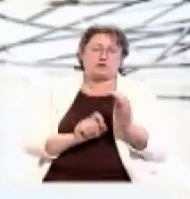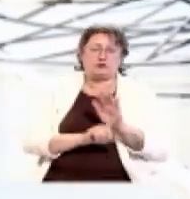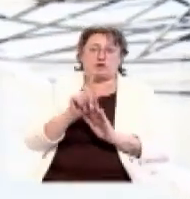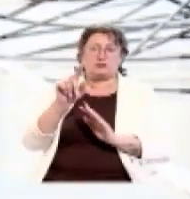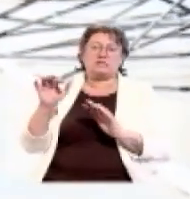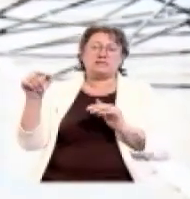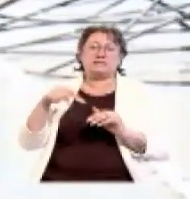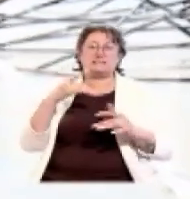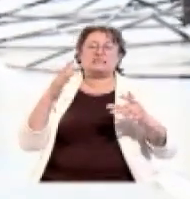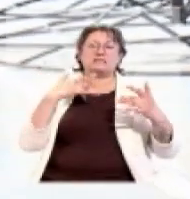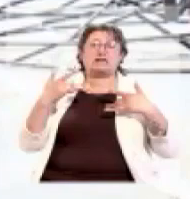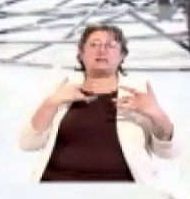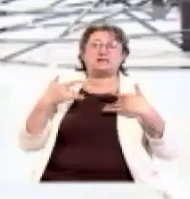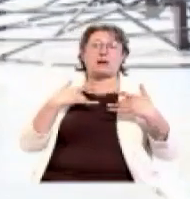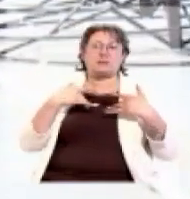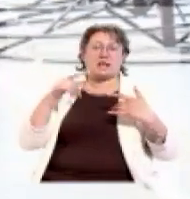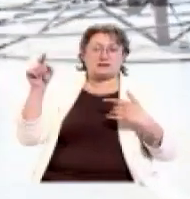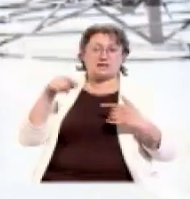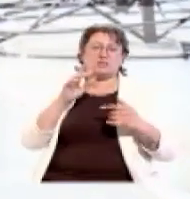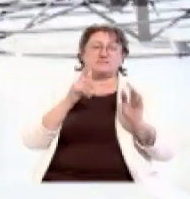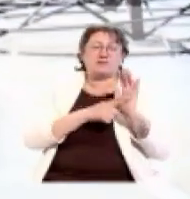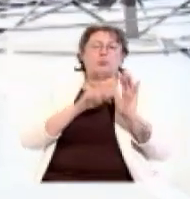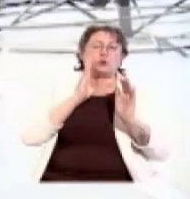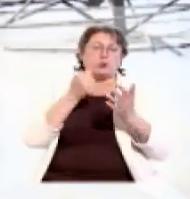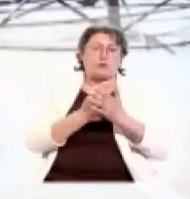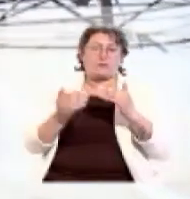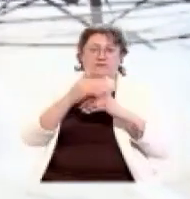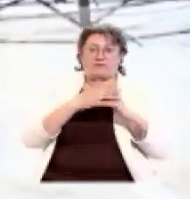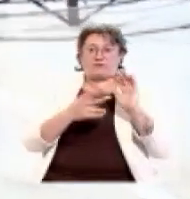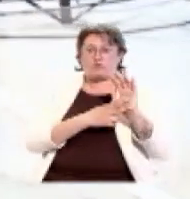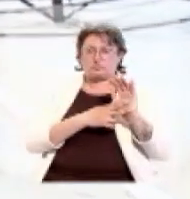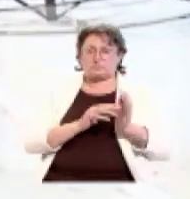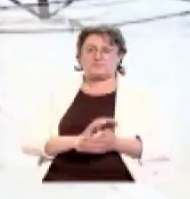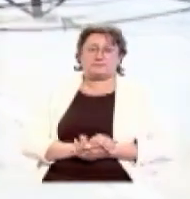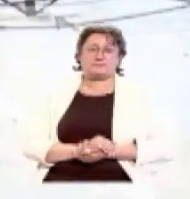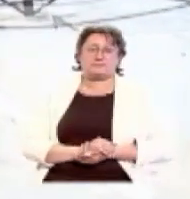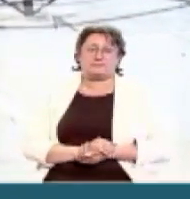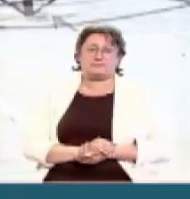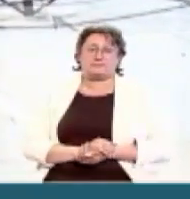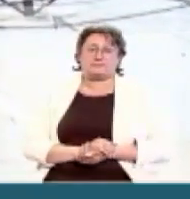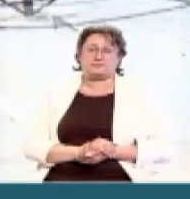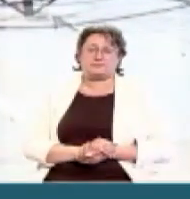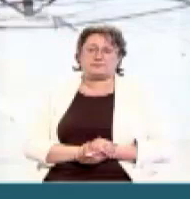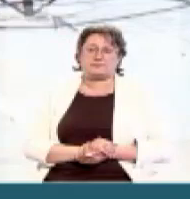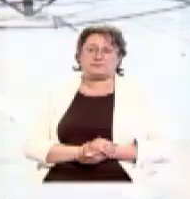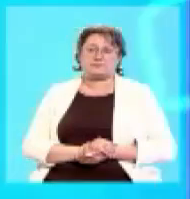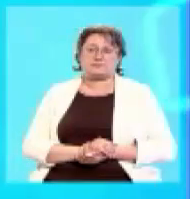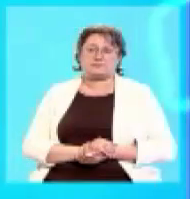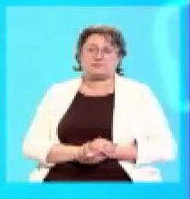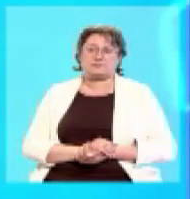начинает движение с драматического театра ежедневно с 7 утра до 8 вечера. Айдана Папанина, Диас Бесенов, телеканал